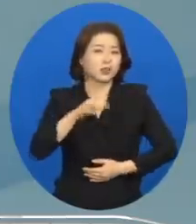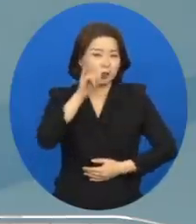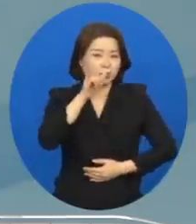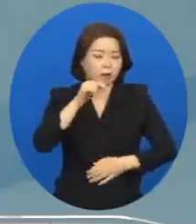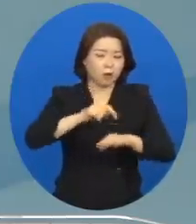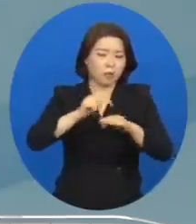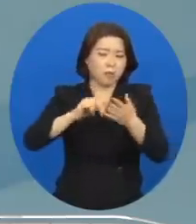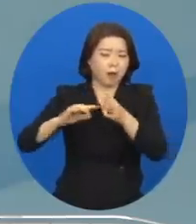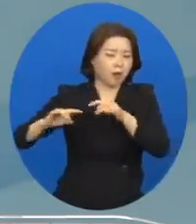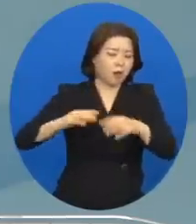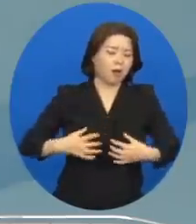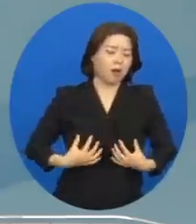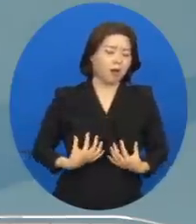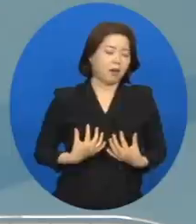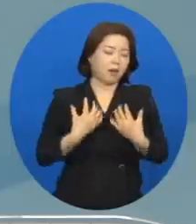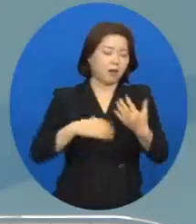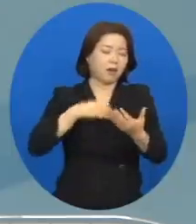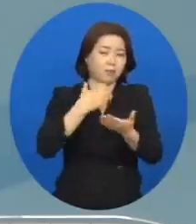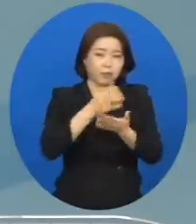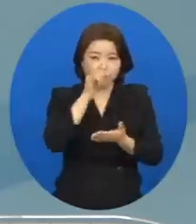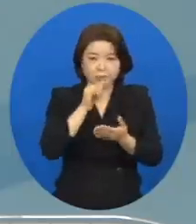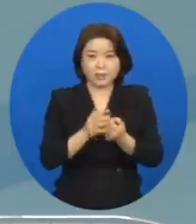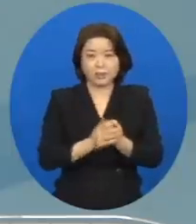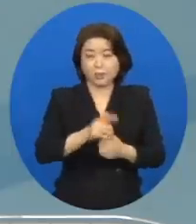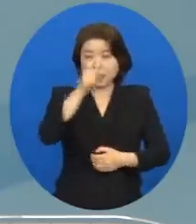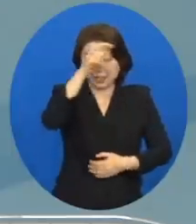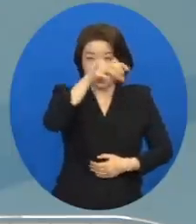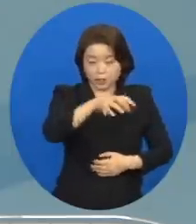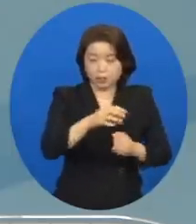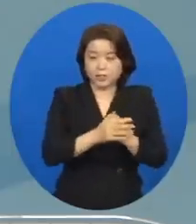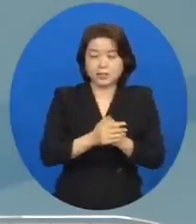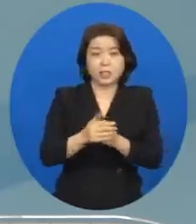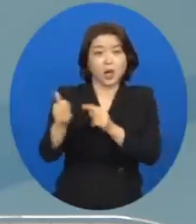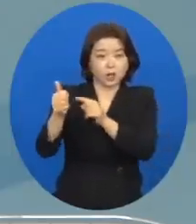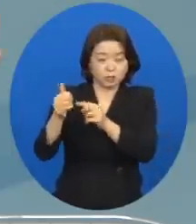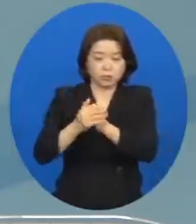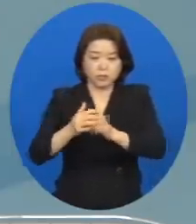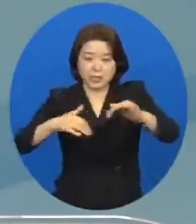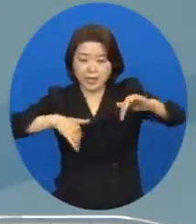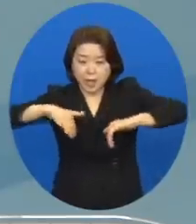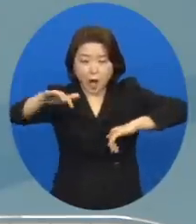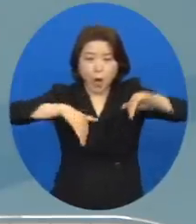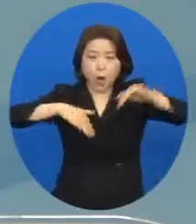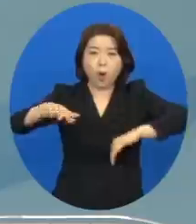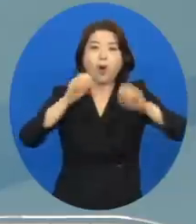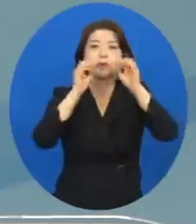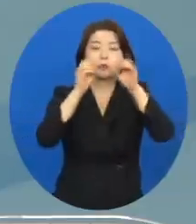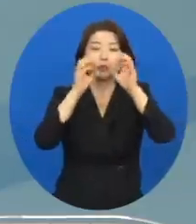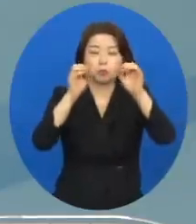있었습니다. 그분이 터키에서 노방전도를 합법화시킨 분이에요.